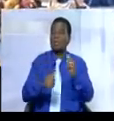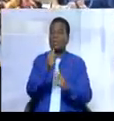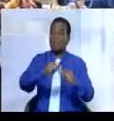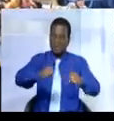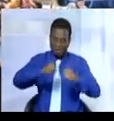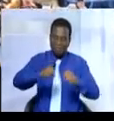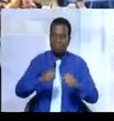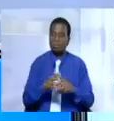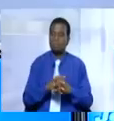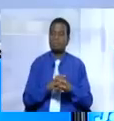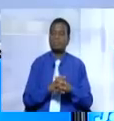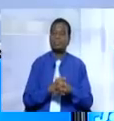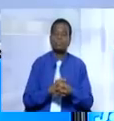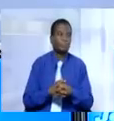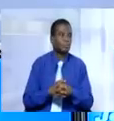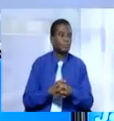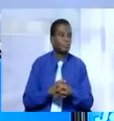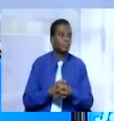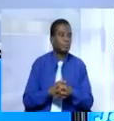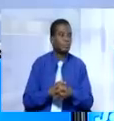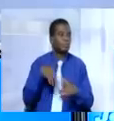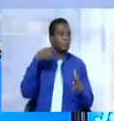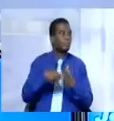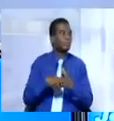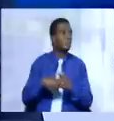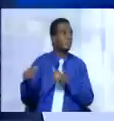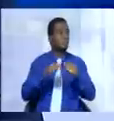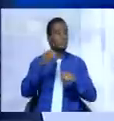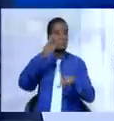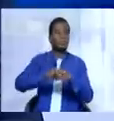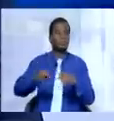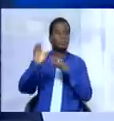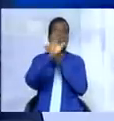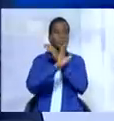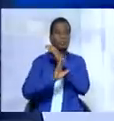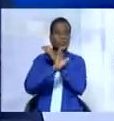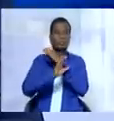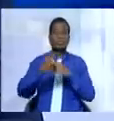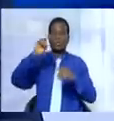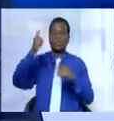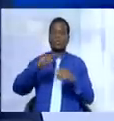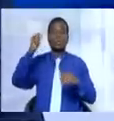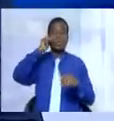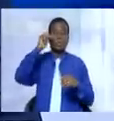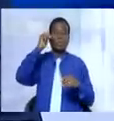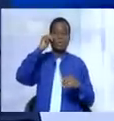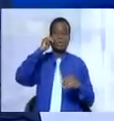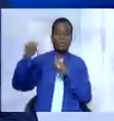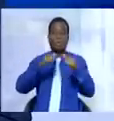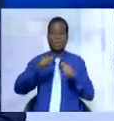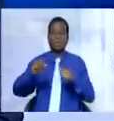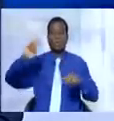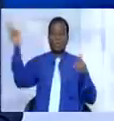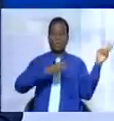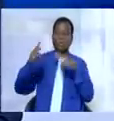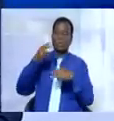efficace. Les faits marquants de l'actualité sur le continent. Première destination, le Nigeria, secoué par des